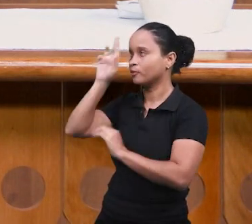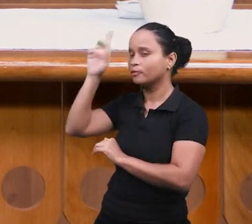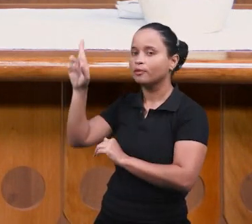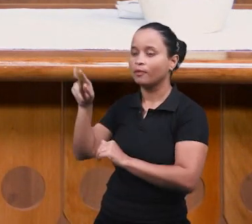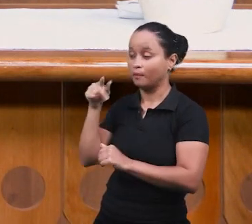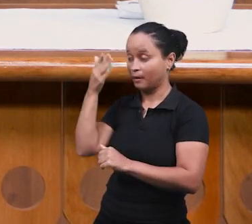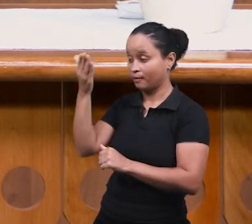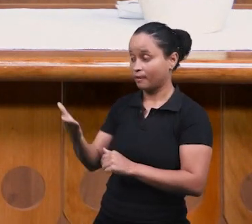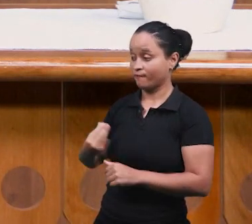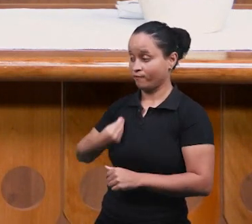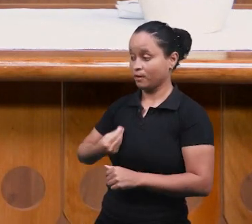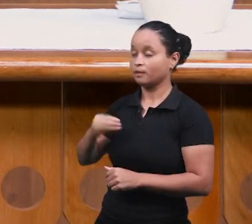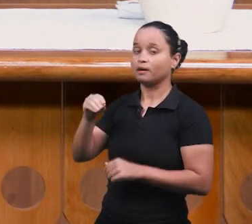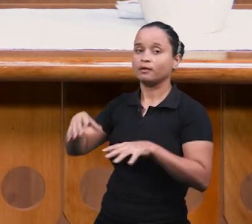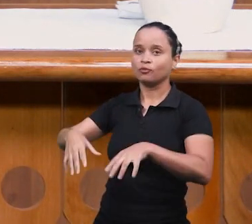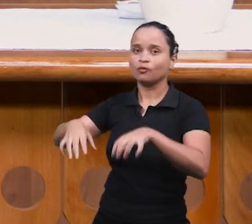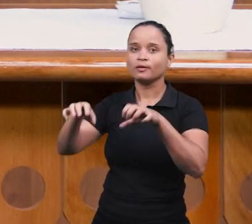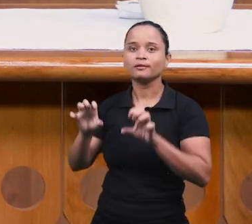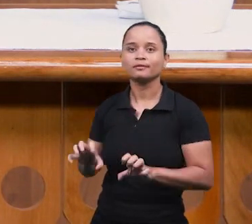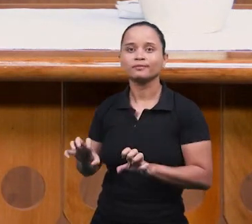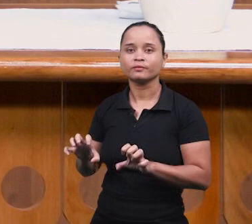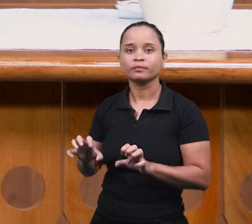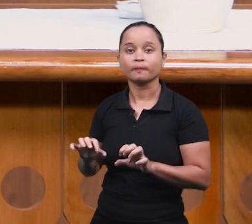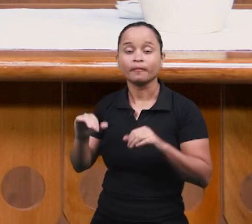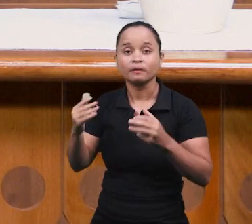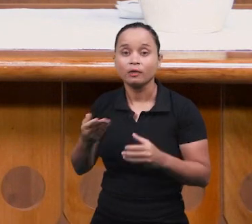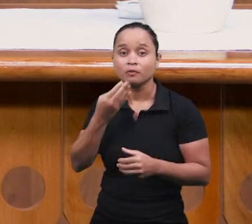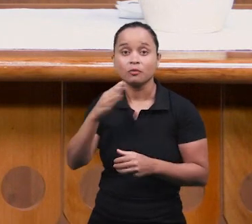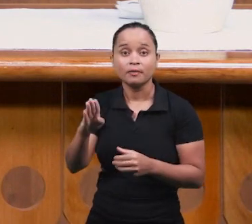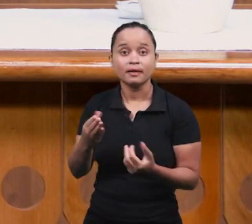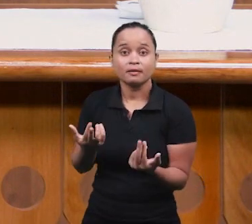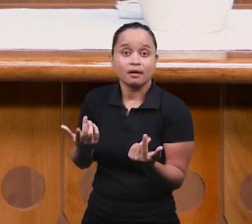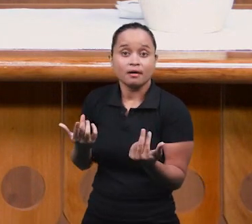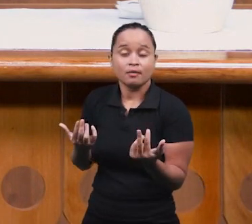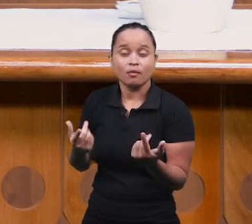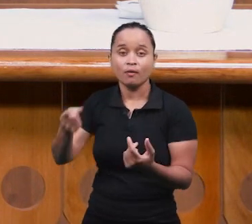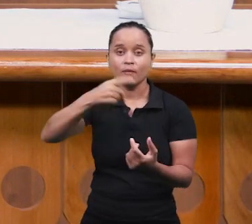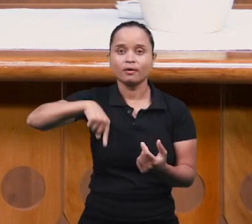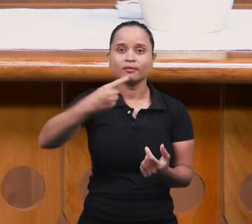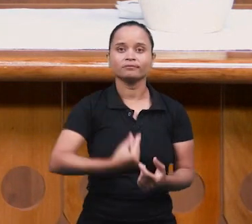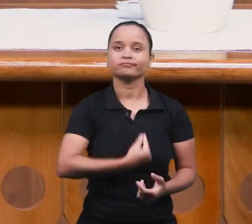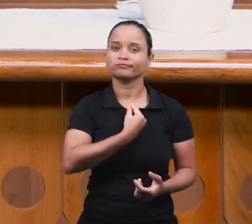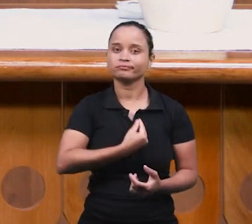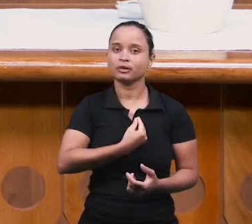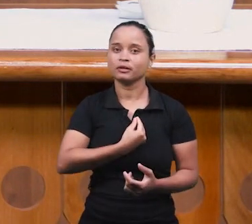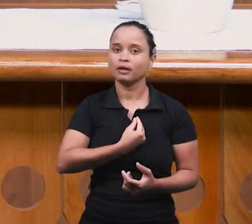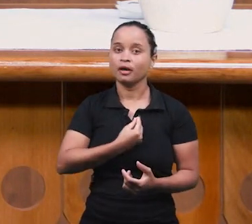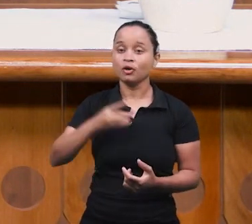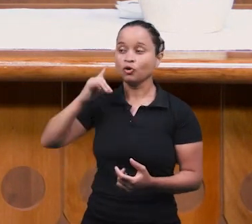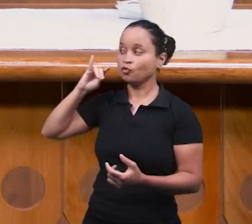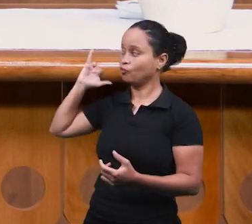Ézéchias. Ces promesses sont les mêmes promesses que le Seigneur nous donne. Le Seigneur nous a donné un jour et que le